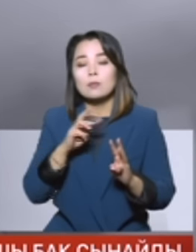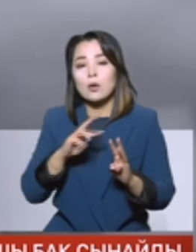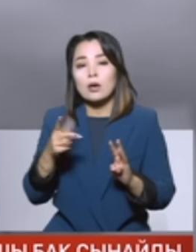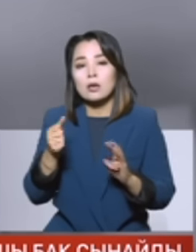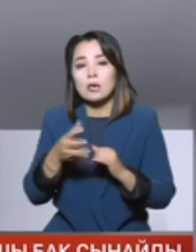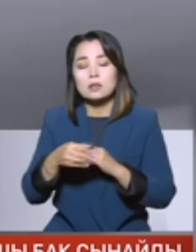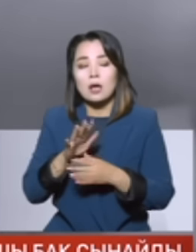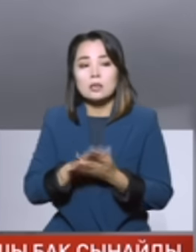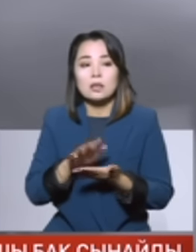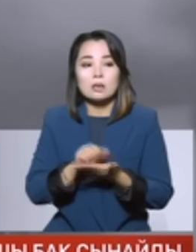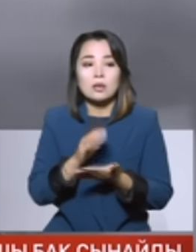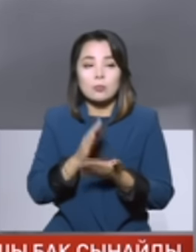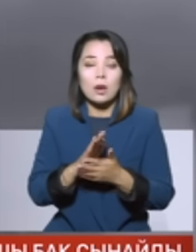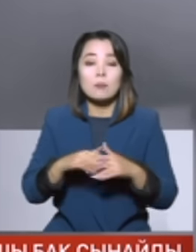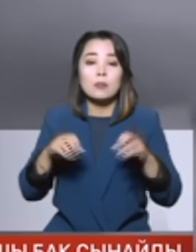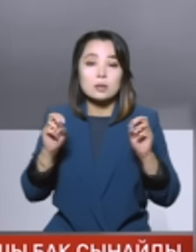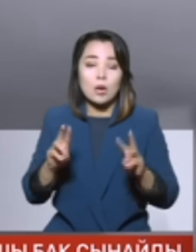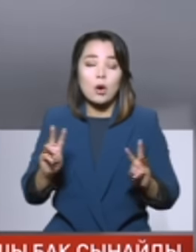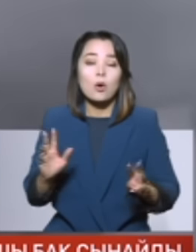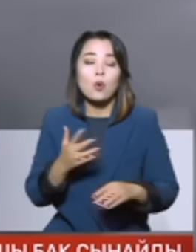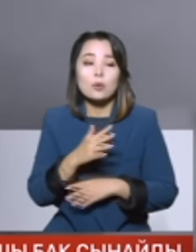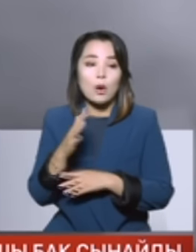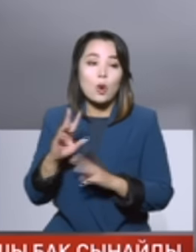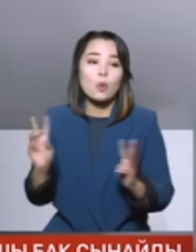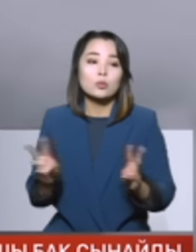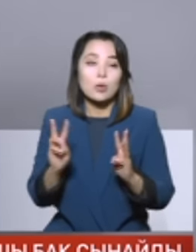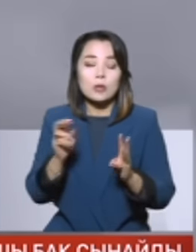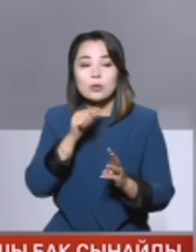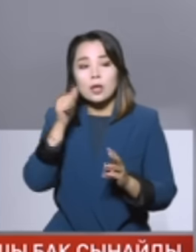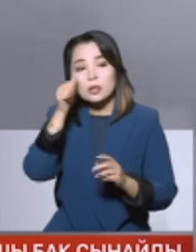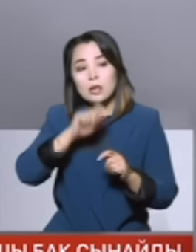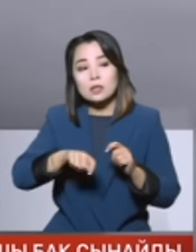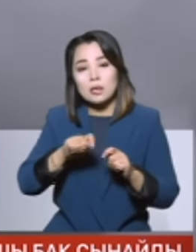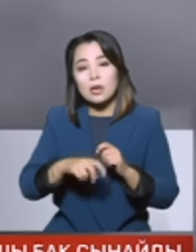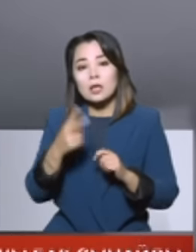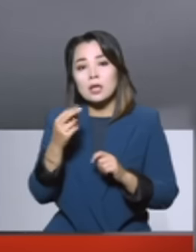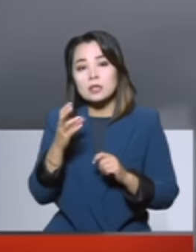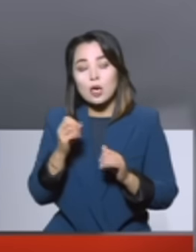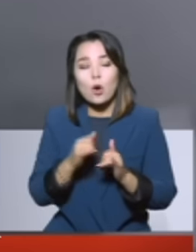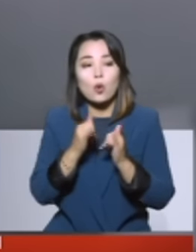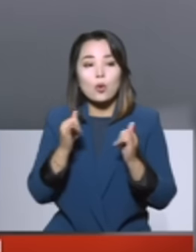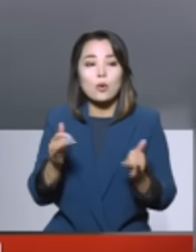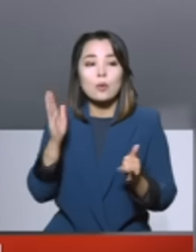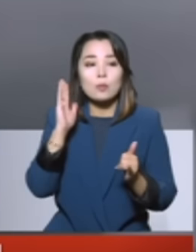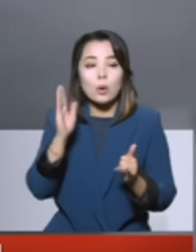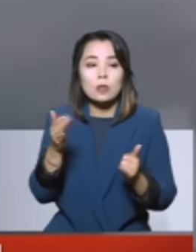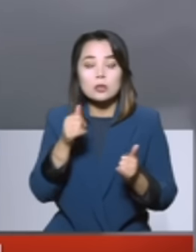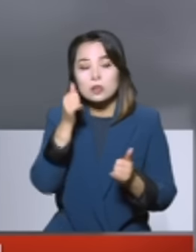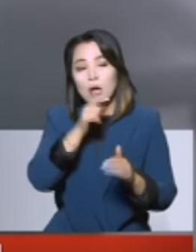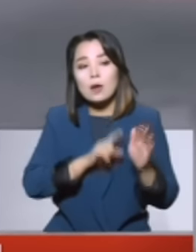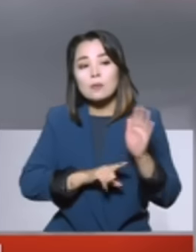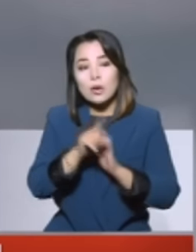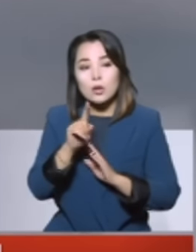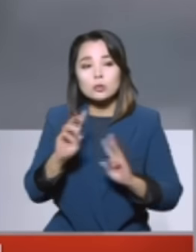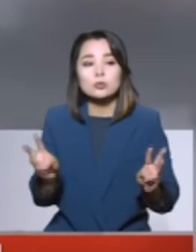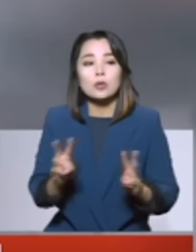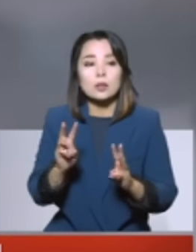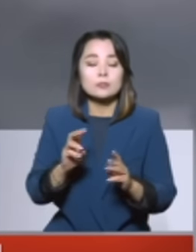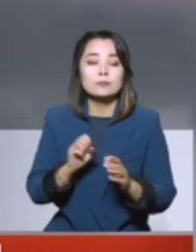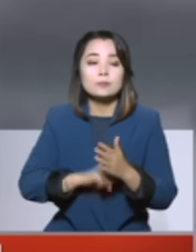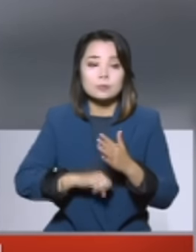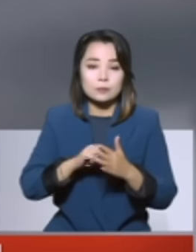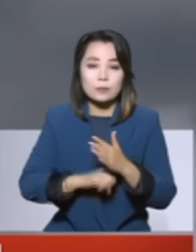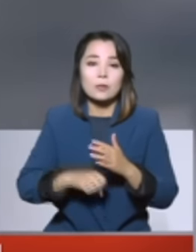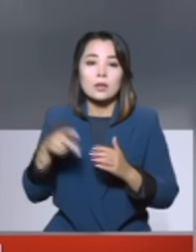жойылған. Мамандар биыл орман өрті өткен жылмен салыстырғанда 2 есе көп болатынын айтады. Жыл басынан бері өрттің тұтануына себепші